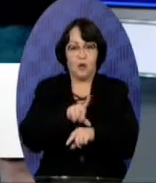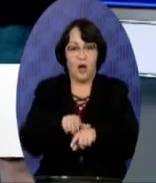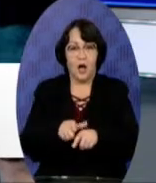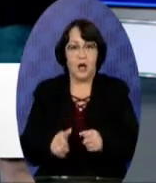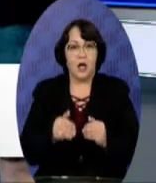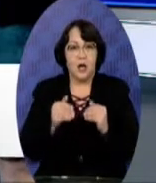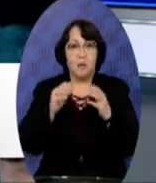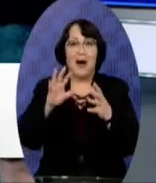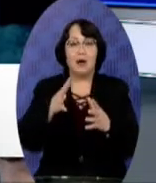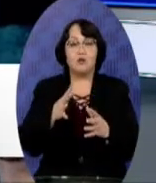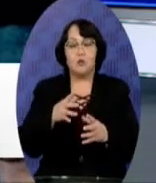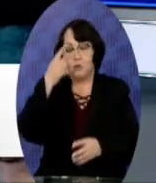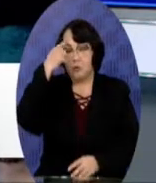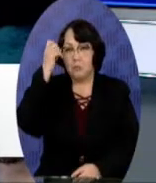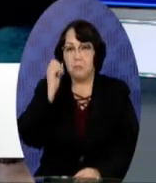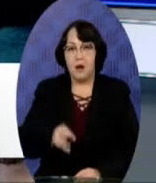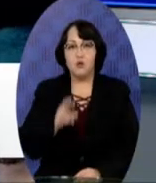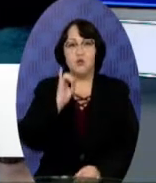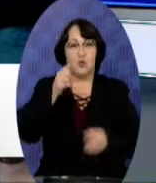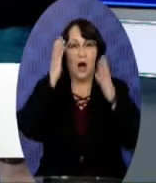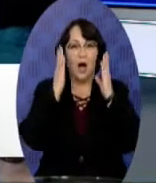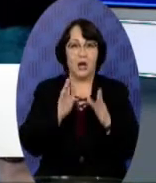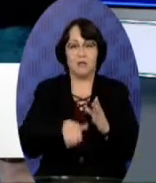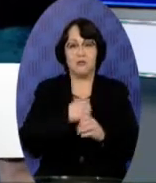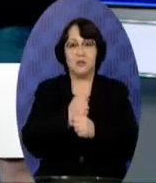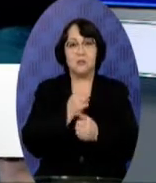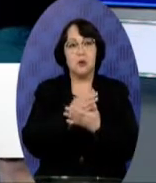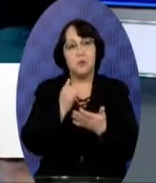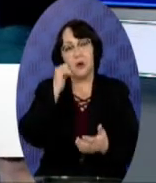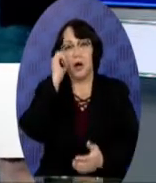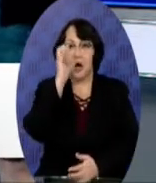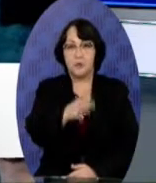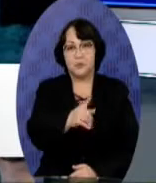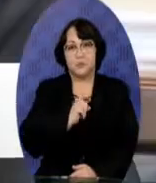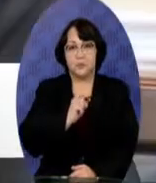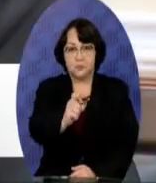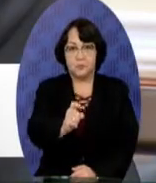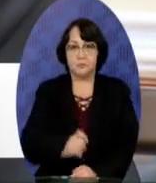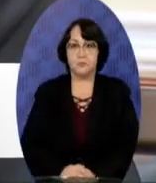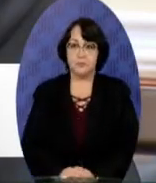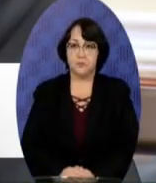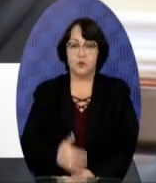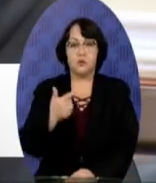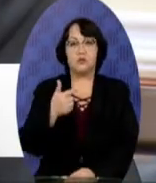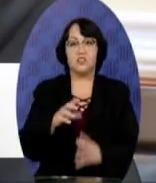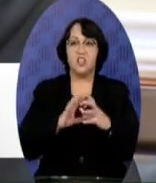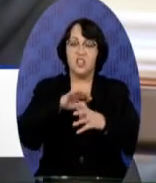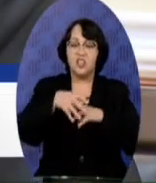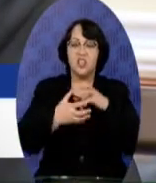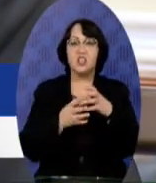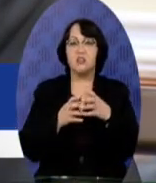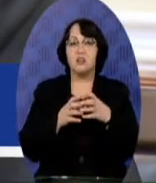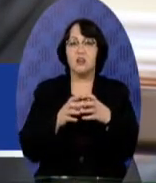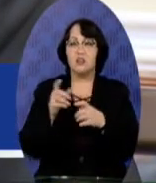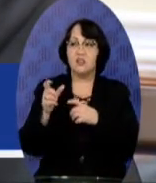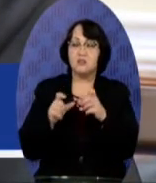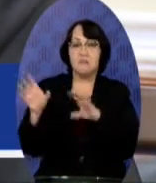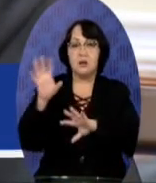Монгол банкны зүгээс ямар байдлаар анхаарал хандуулж байгаа тухай тайлбар мэдээллийг одоо өгье. Глобал эдийн засгийн өсөлтийг харах юм бол хөрөнгө